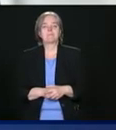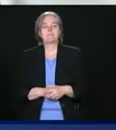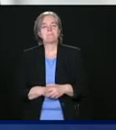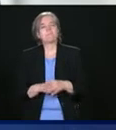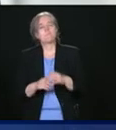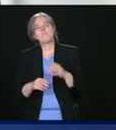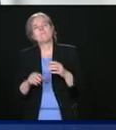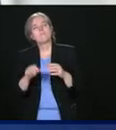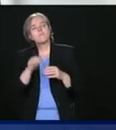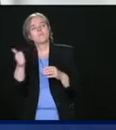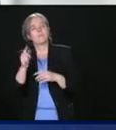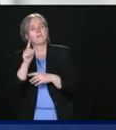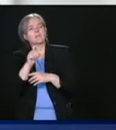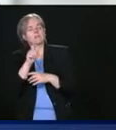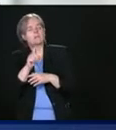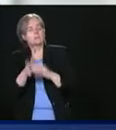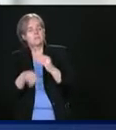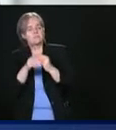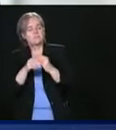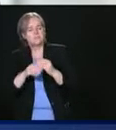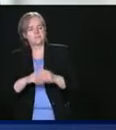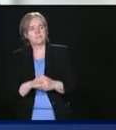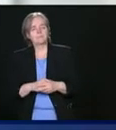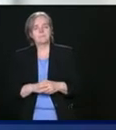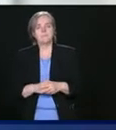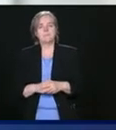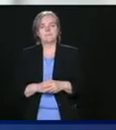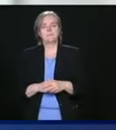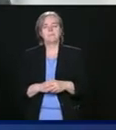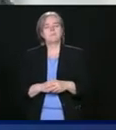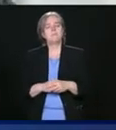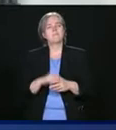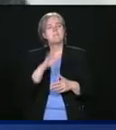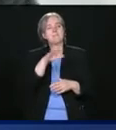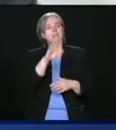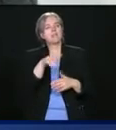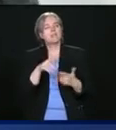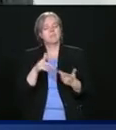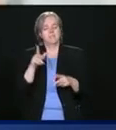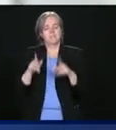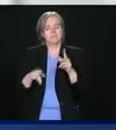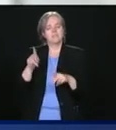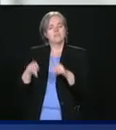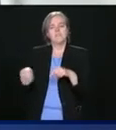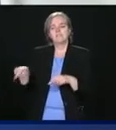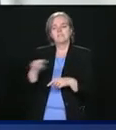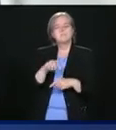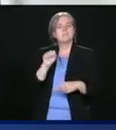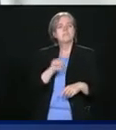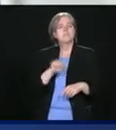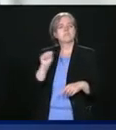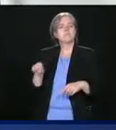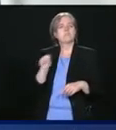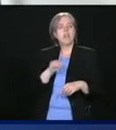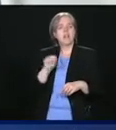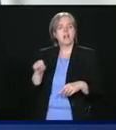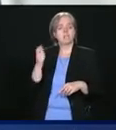Yes, many people on social assistance programs are surviving on less than people. Bien des gens sur